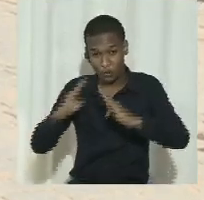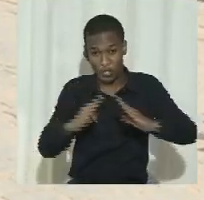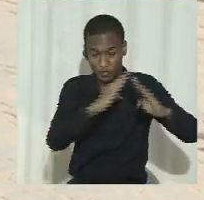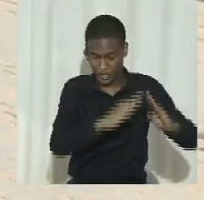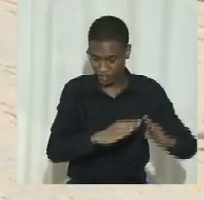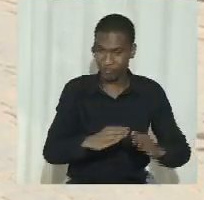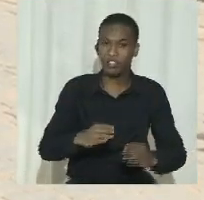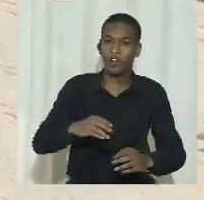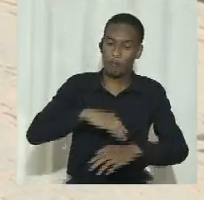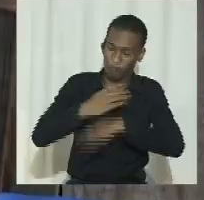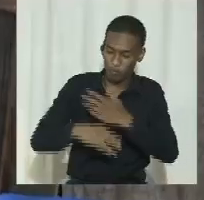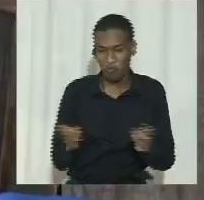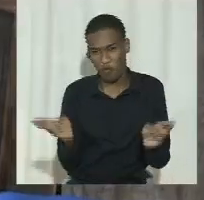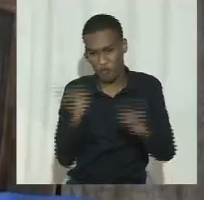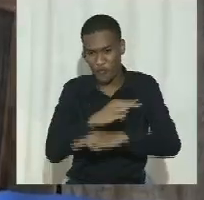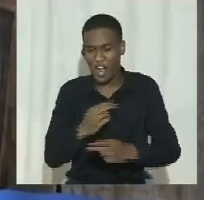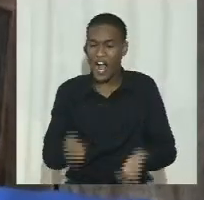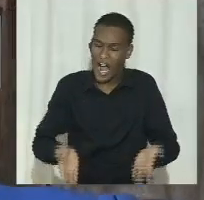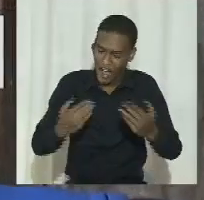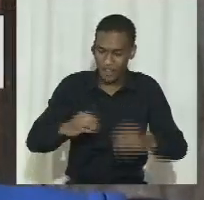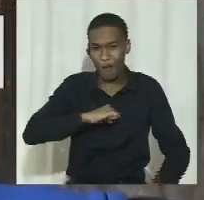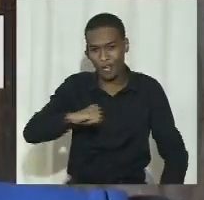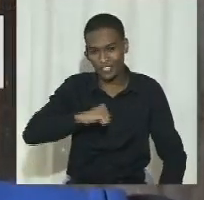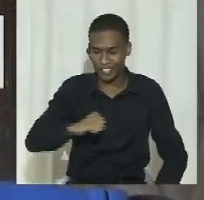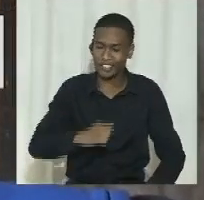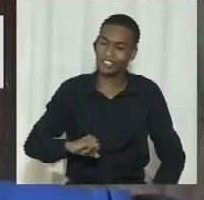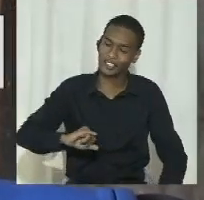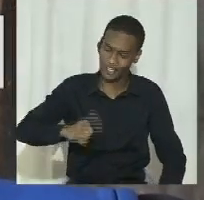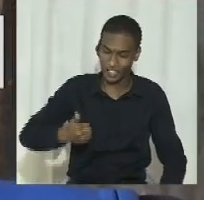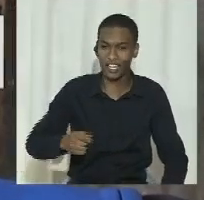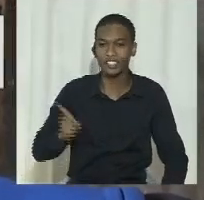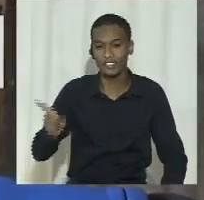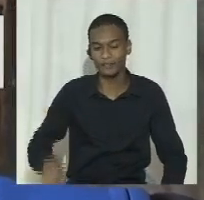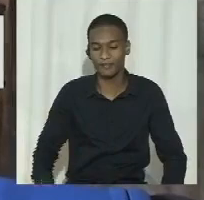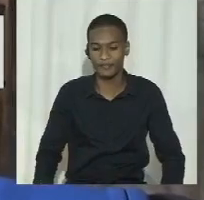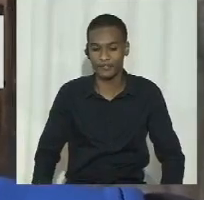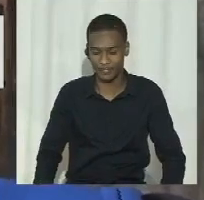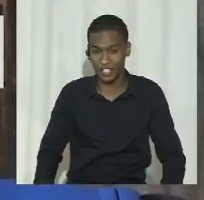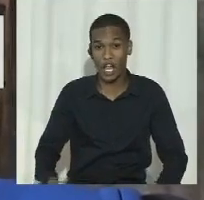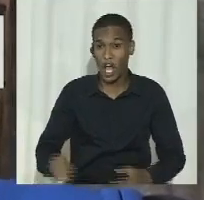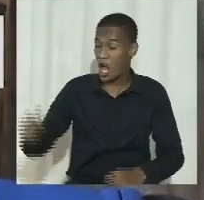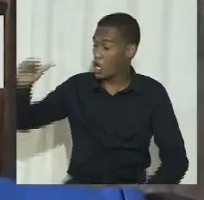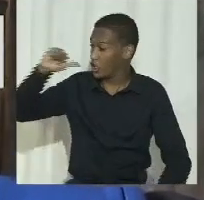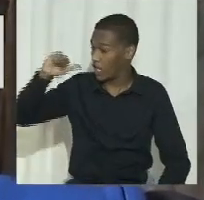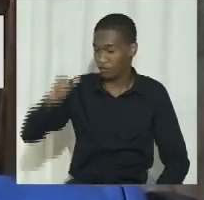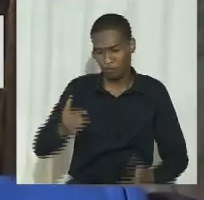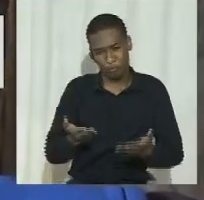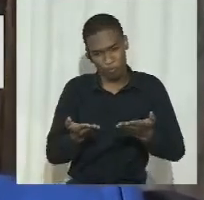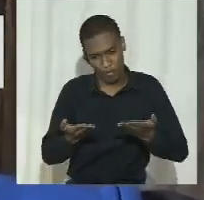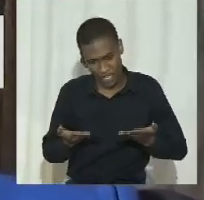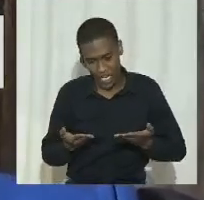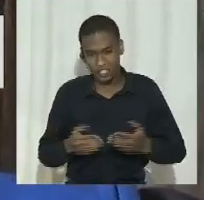ka ho azo ampiasaina indray. Ilaina foana ny rano amin'ny ampiasaina.